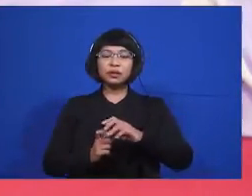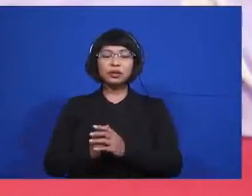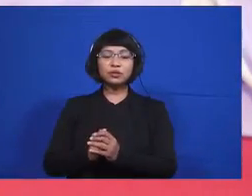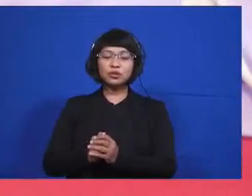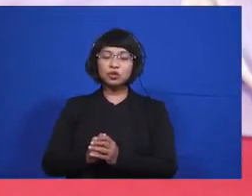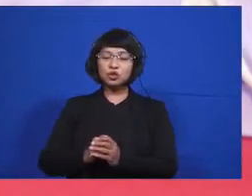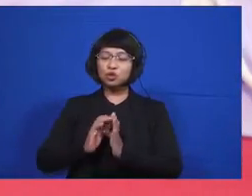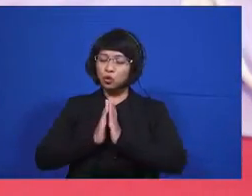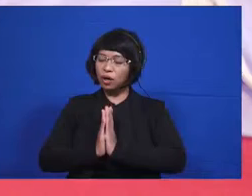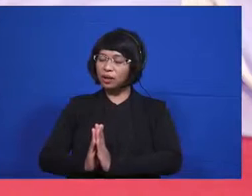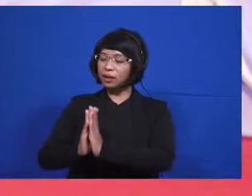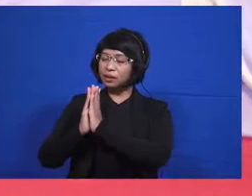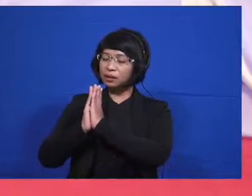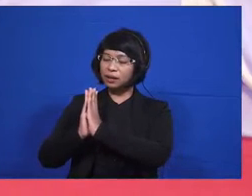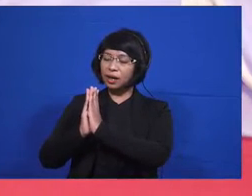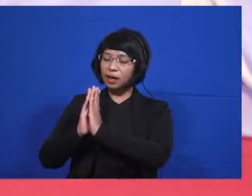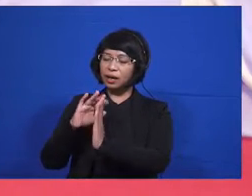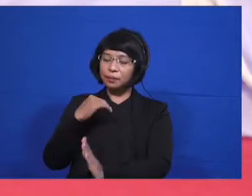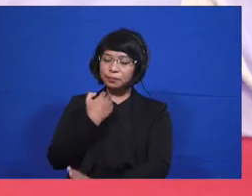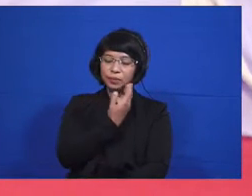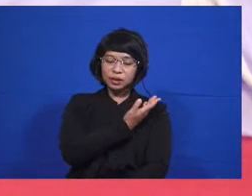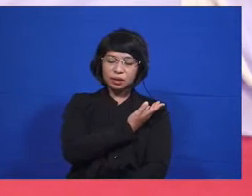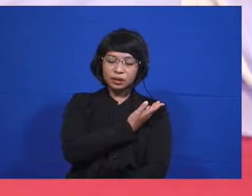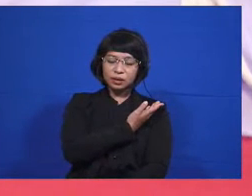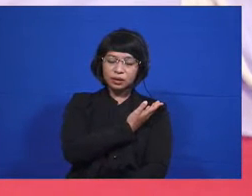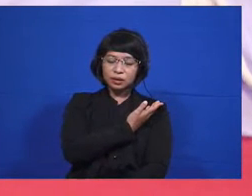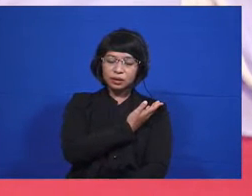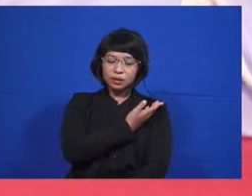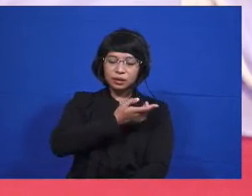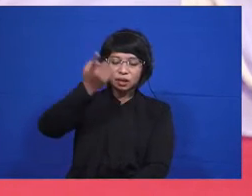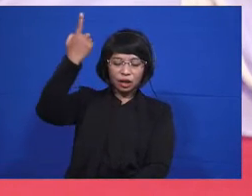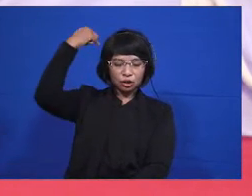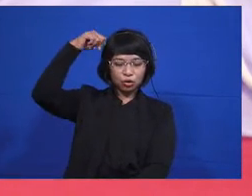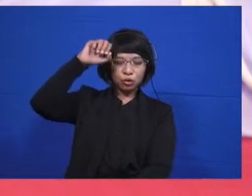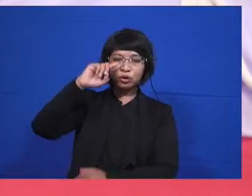doakanlah kami. Santo Yohanes Maria